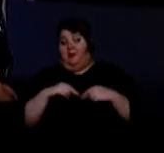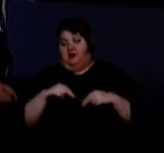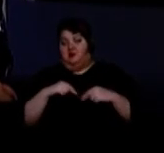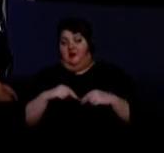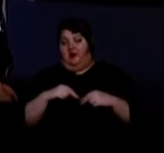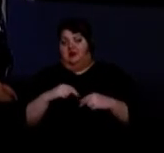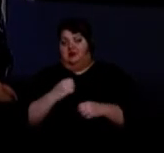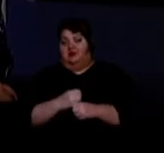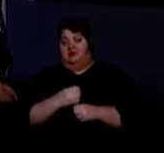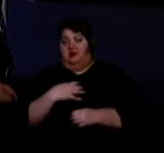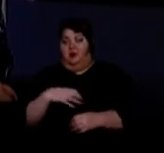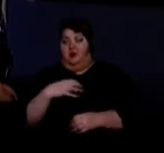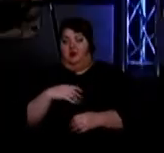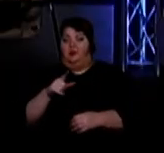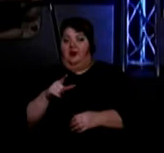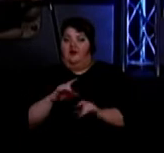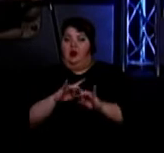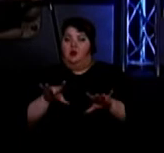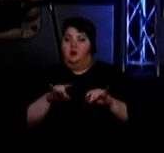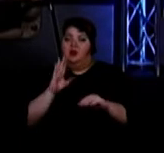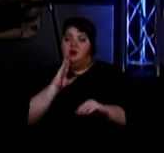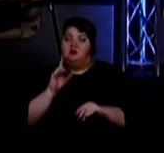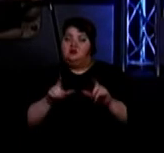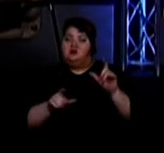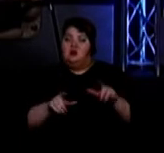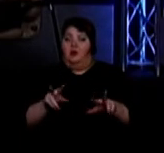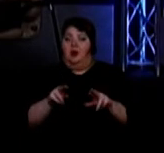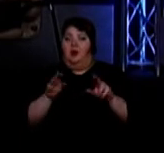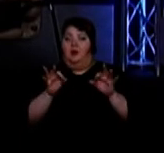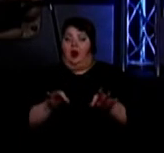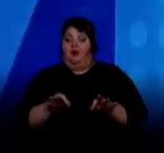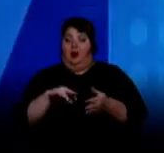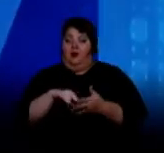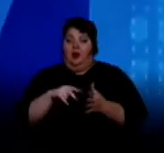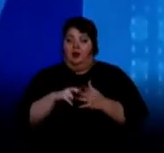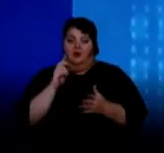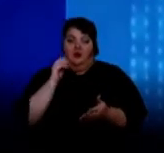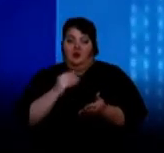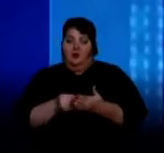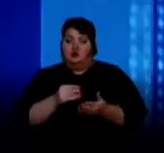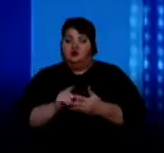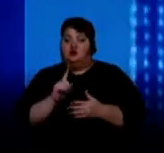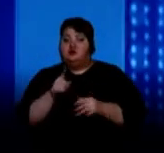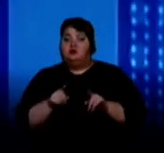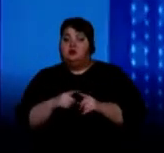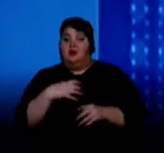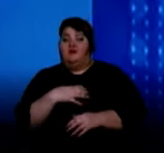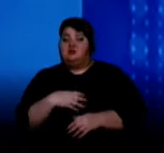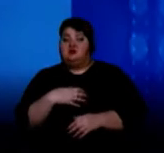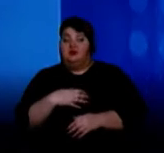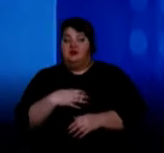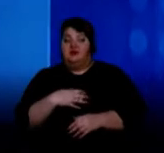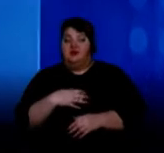Да, работать над собой. Олена, ви розповідаєте жінкам, як правильно планувати бюджет. Чому це важливо? Так,